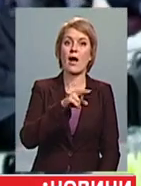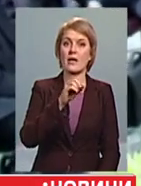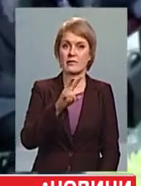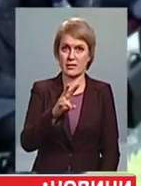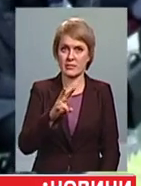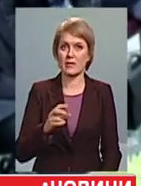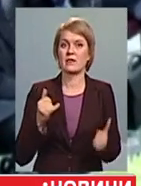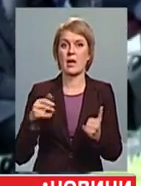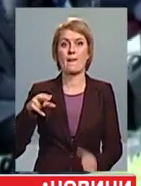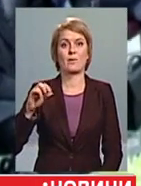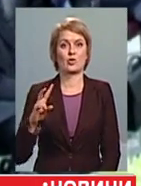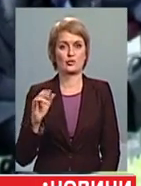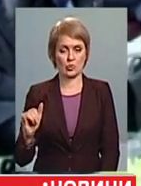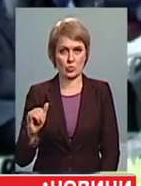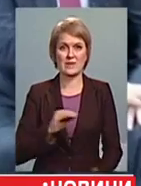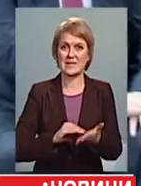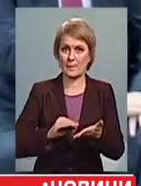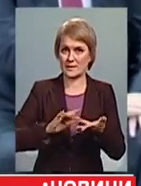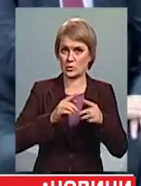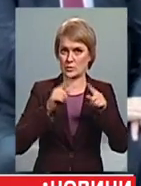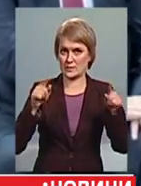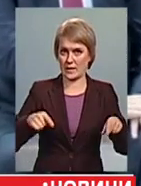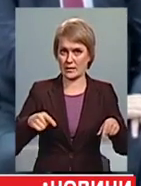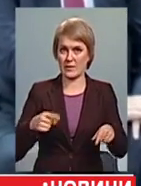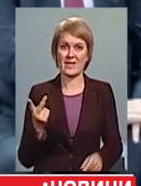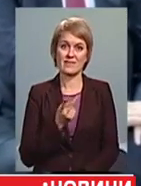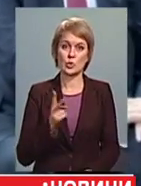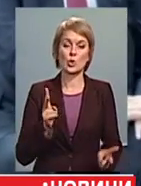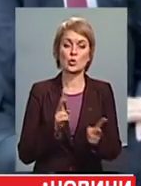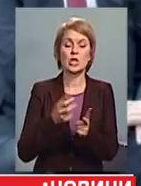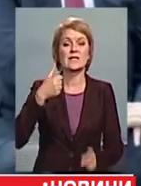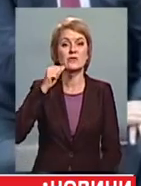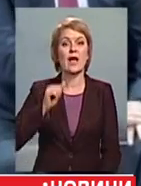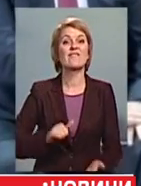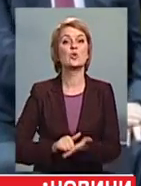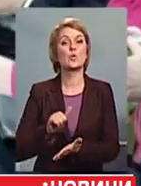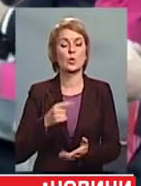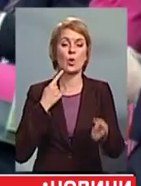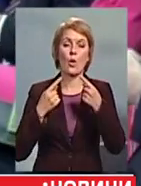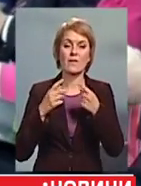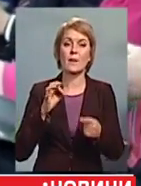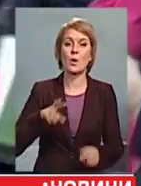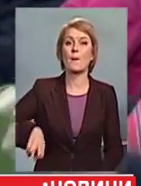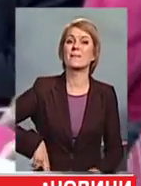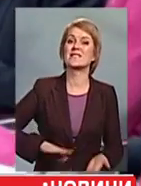йдеться на сайті глави держави. Посадовці зустрічалися вчора в Нью-Йорку. Говорили про мінські угоди, фейкові вибори на